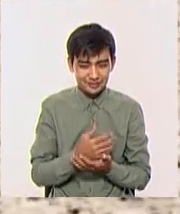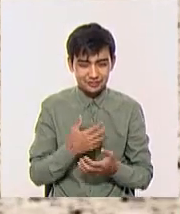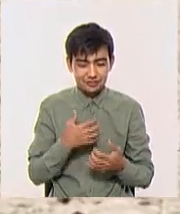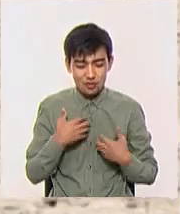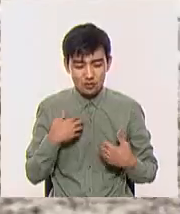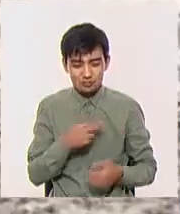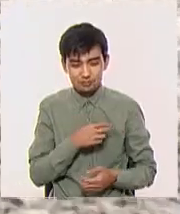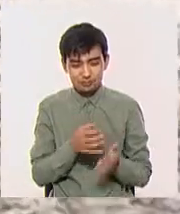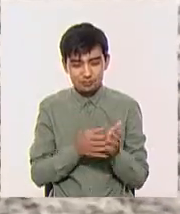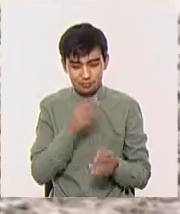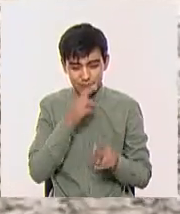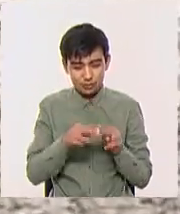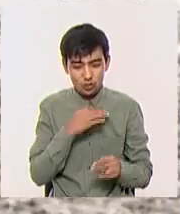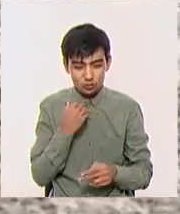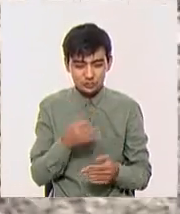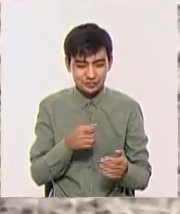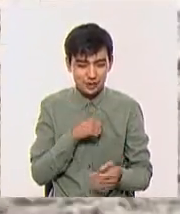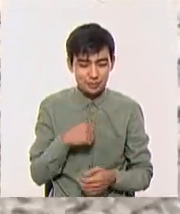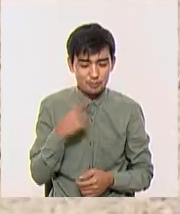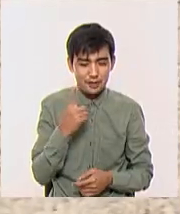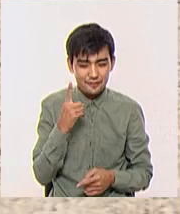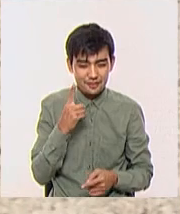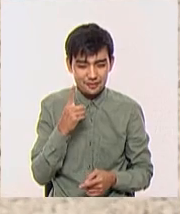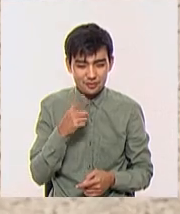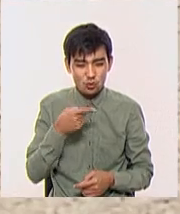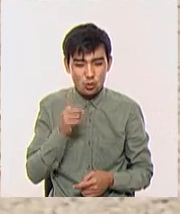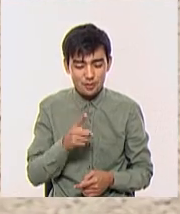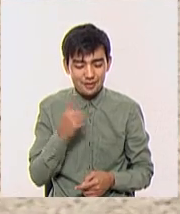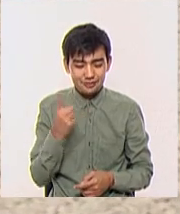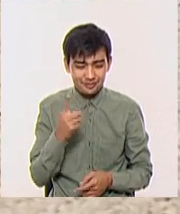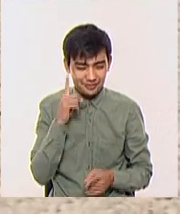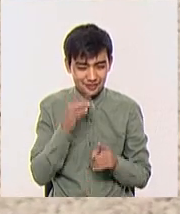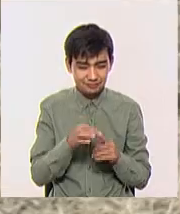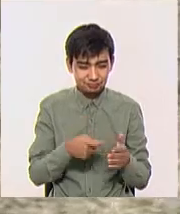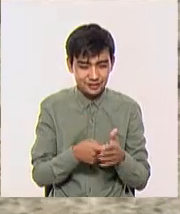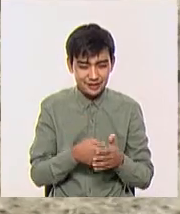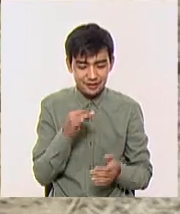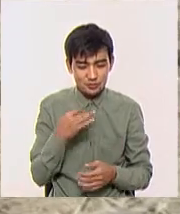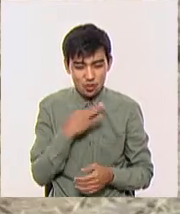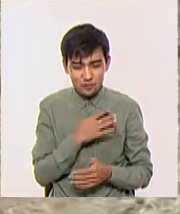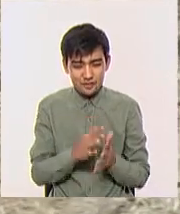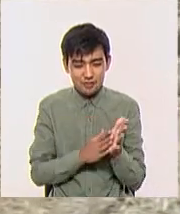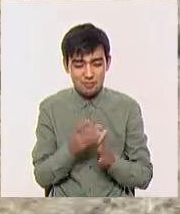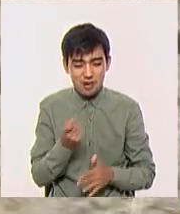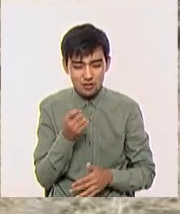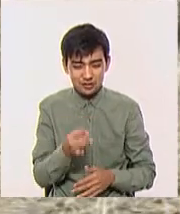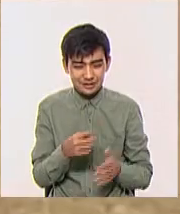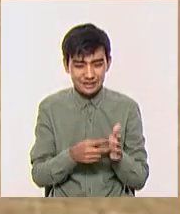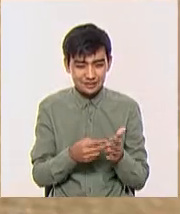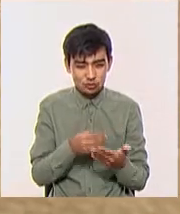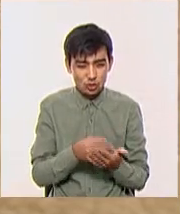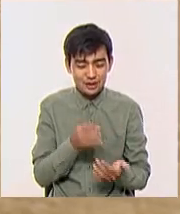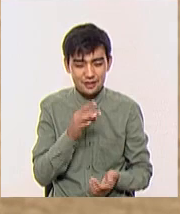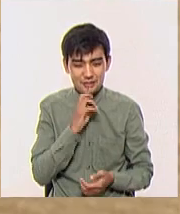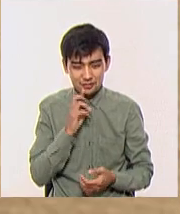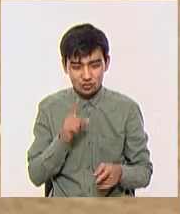нехватки корма – сегодня задача номер один для животноводов. Но запастись им могут далеко не все. Мало травы, высокие цены на корма и дистопливо.